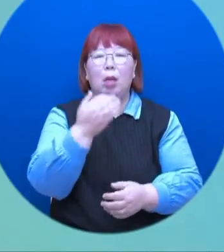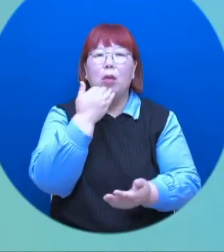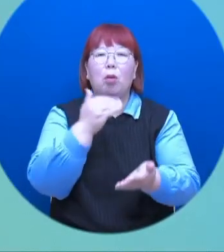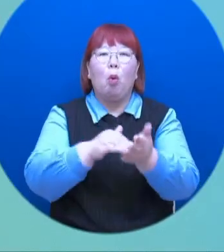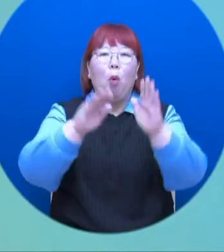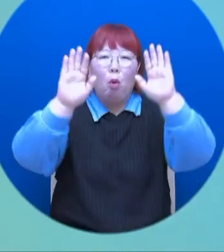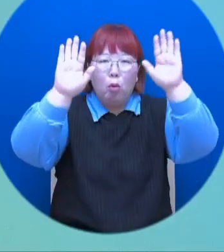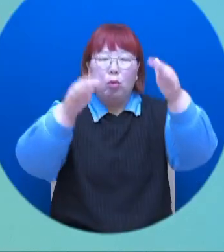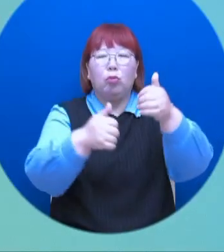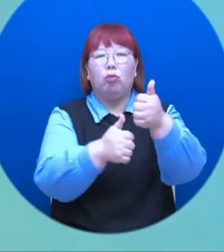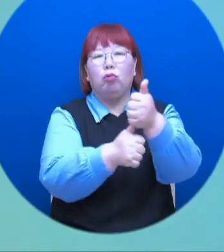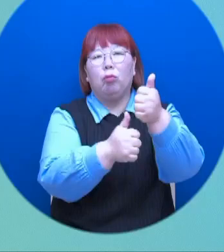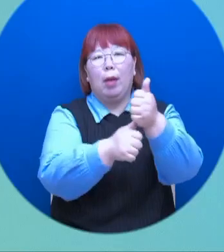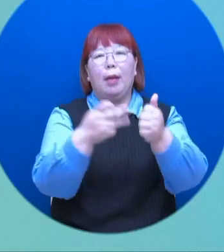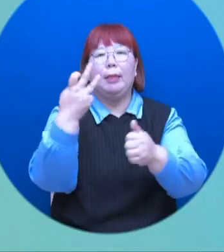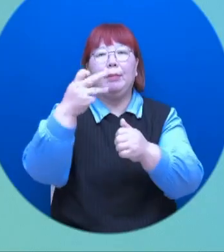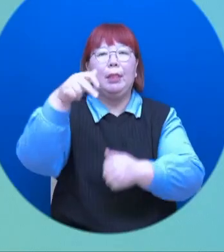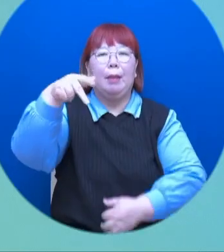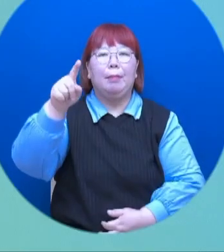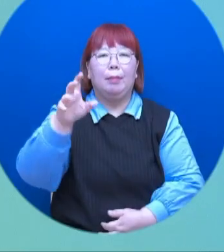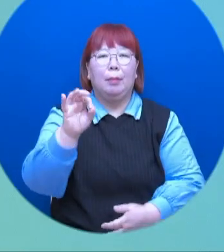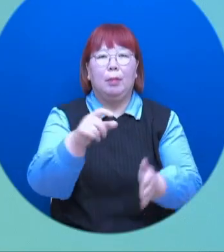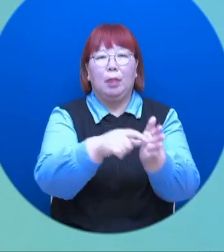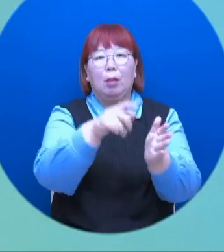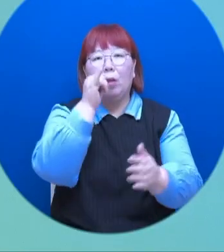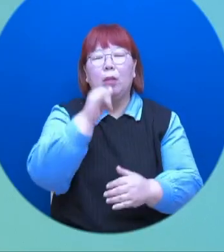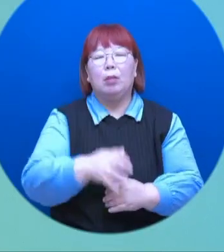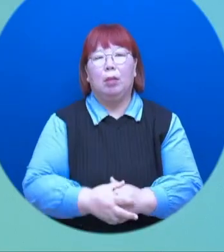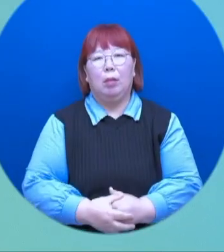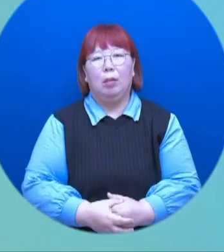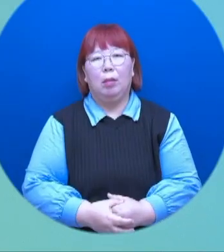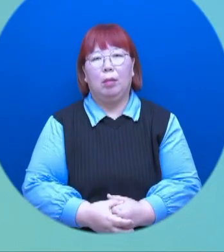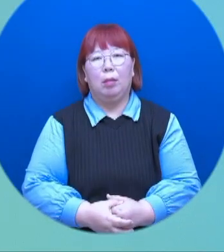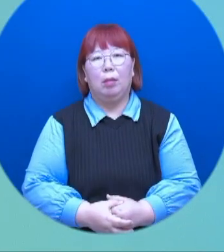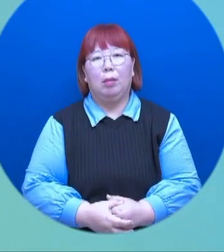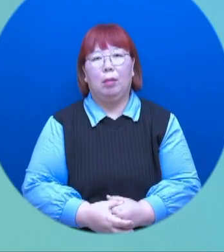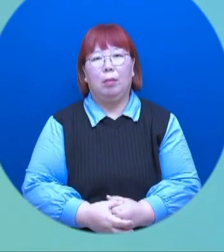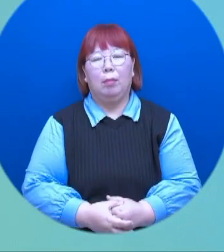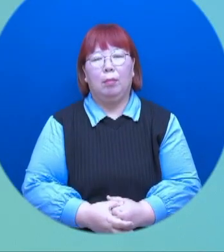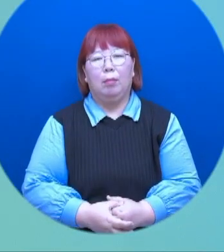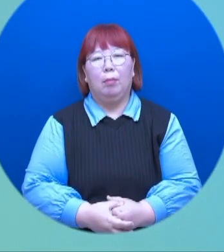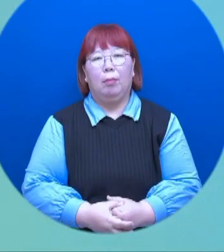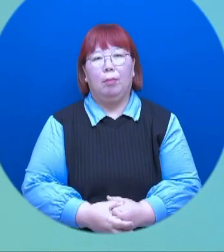기록이 되어 있어요. 무슨 말일까요?